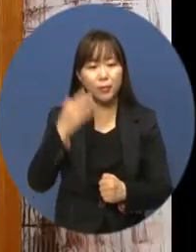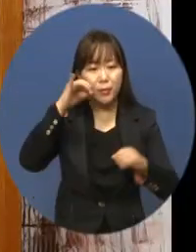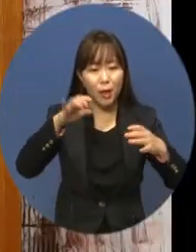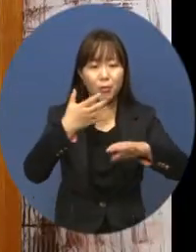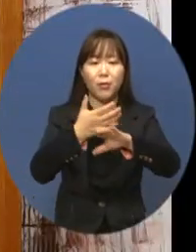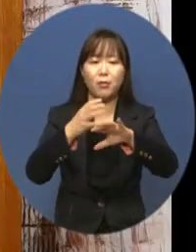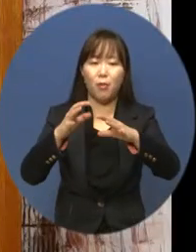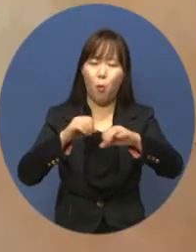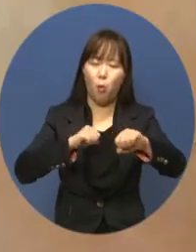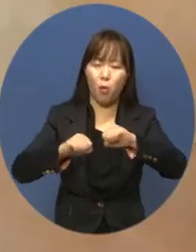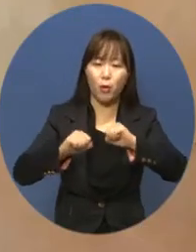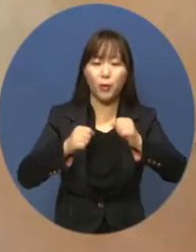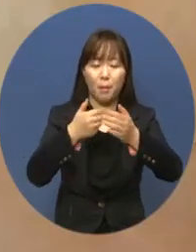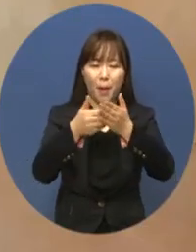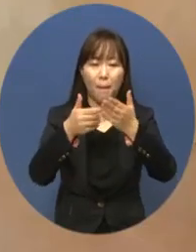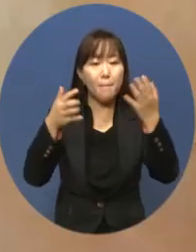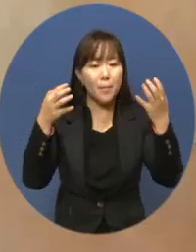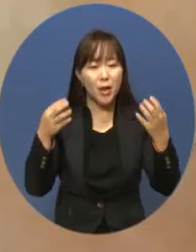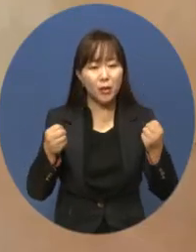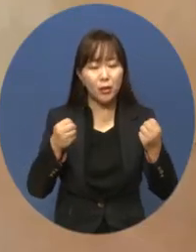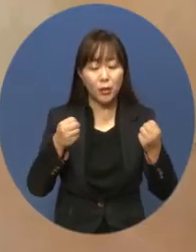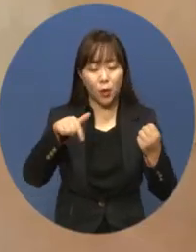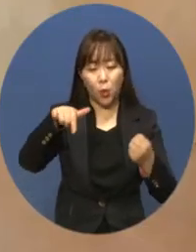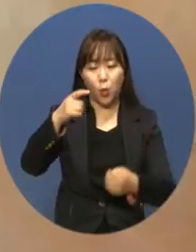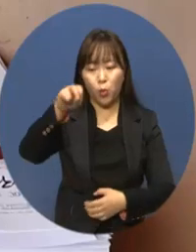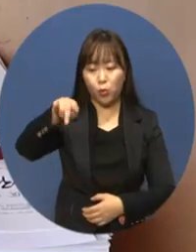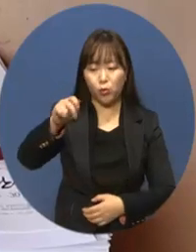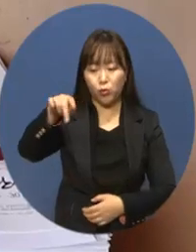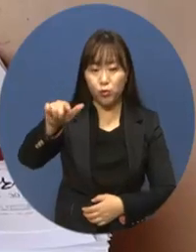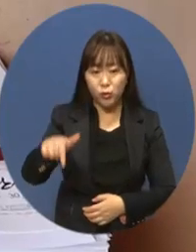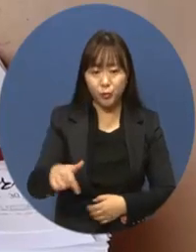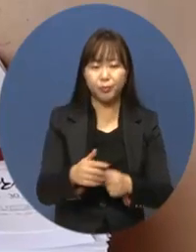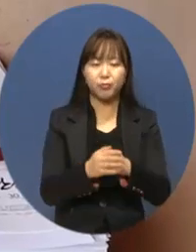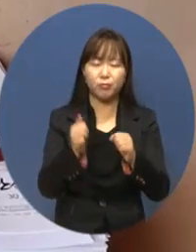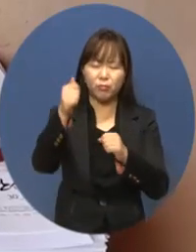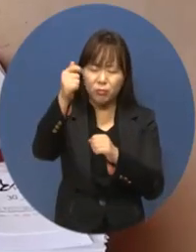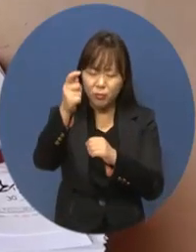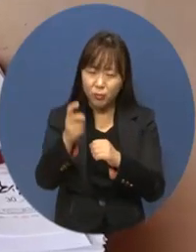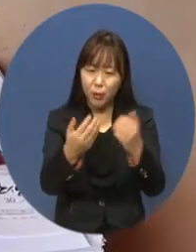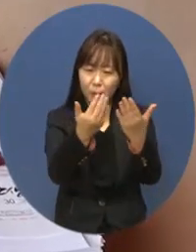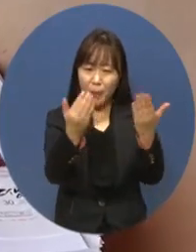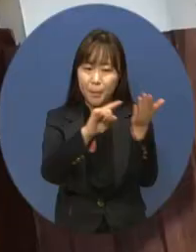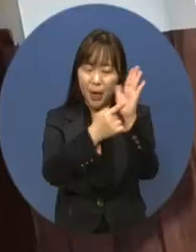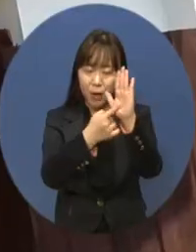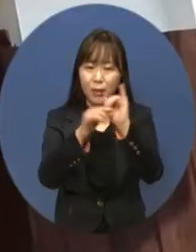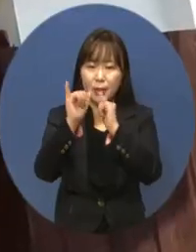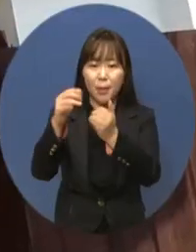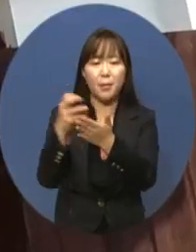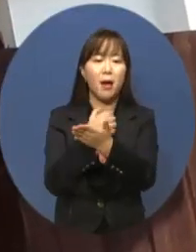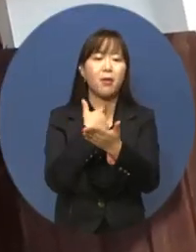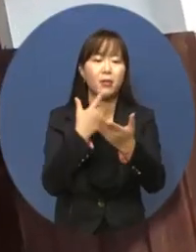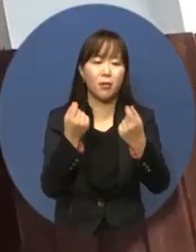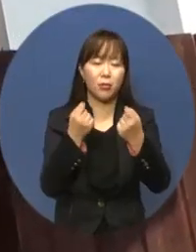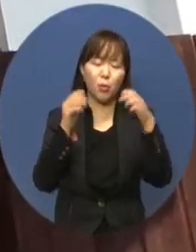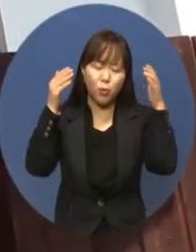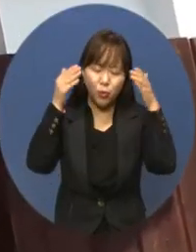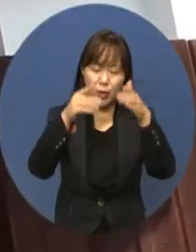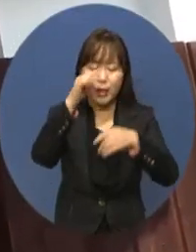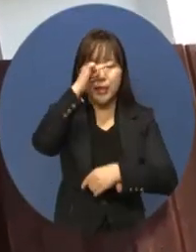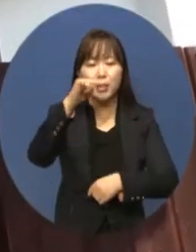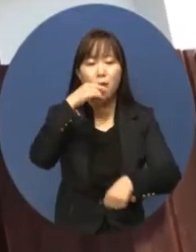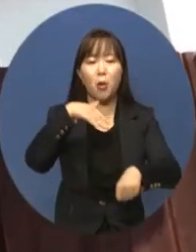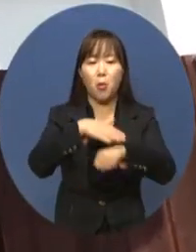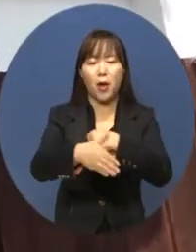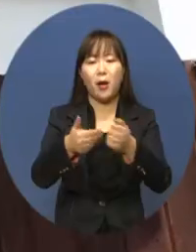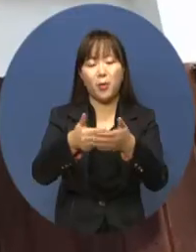국내외에서 왕성한 활동을 하고 있는 고윤숙 작가는 여러 차례 전시회와 수상 경력으로 주목을 받고 있는